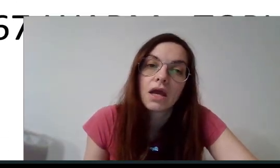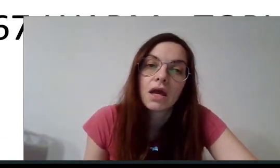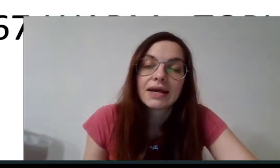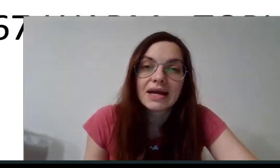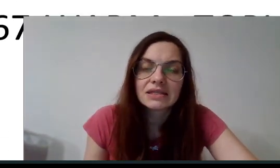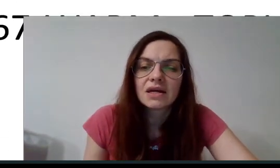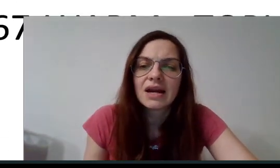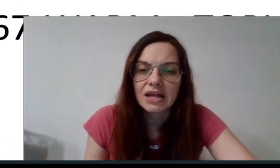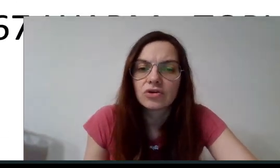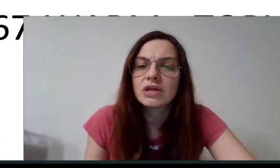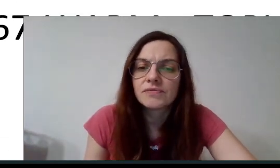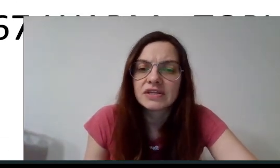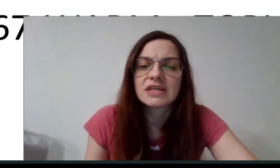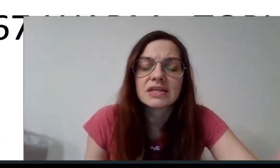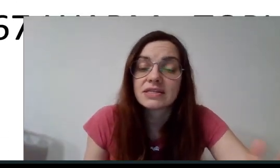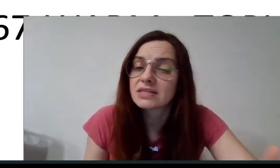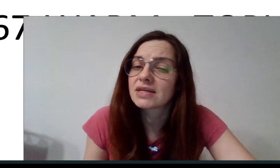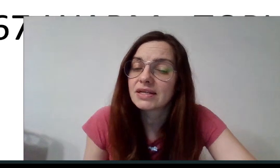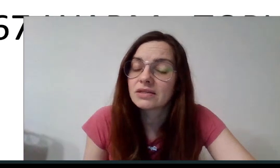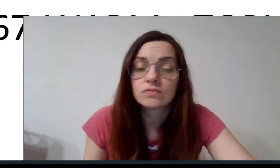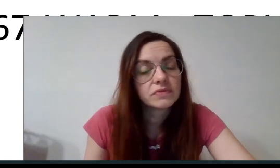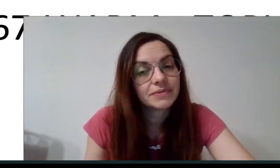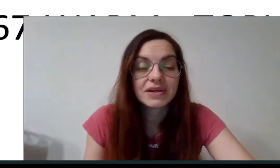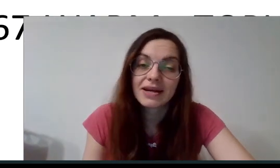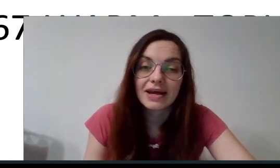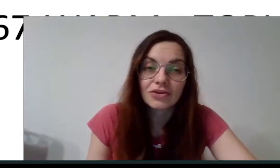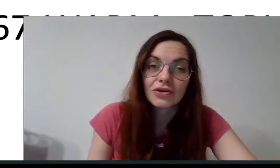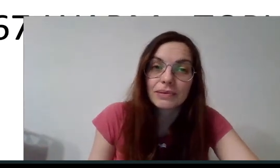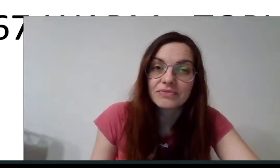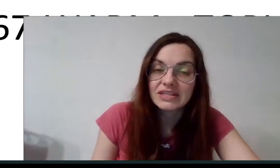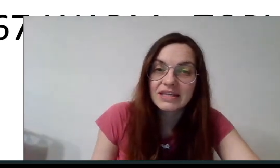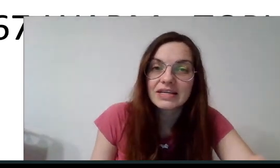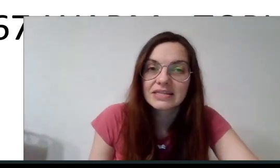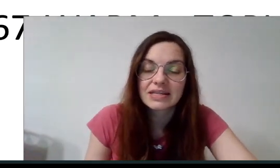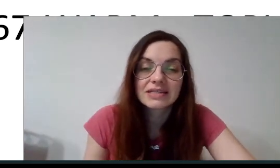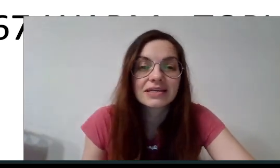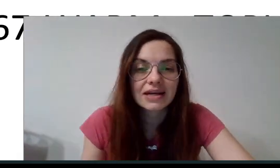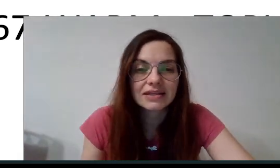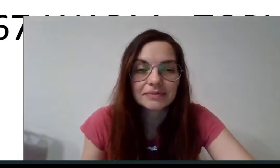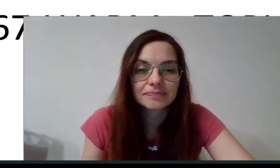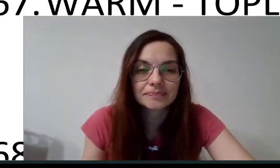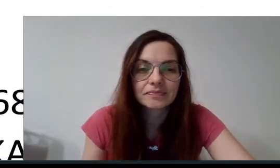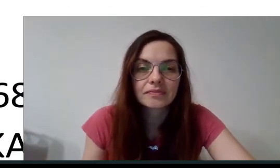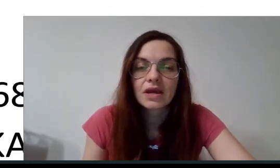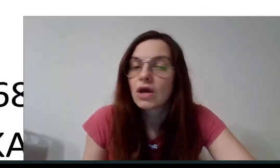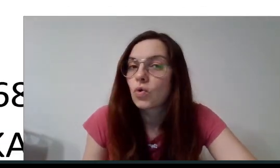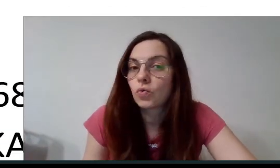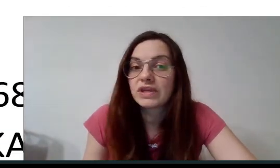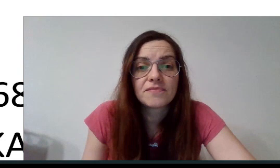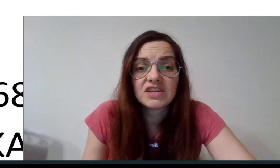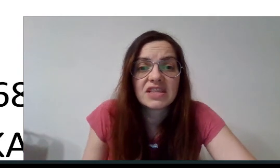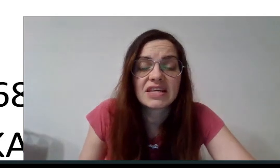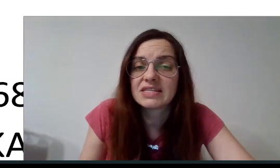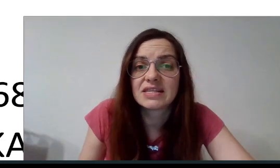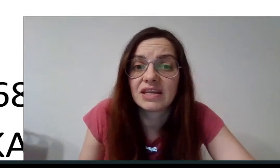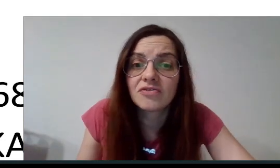Kalt, hladno, im Winter ist es kalt, zimi je hladno, im Winter ist es kalt. Und im Winter ist